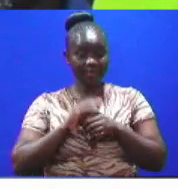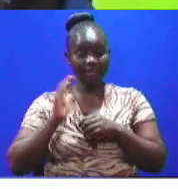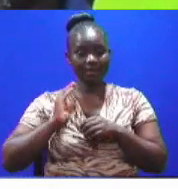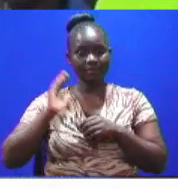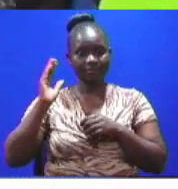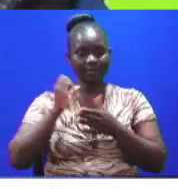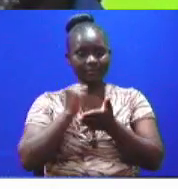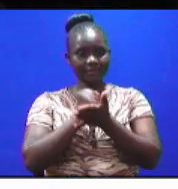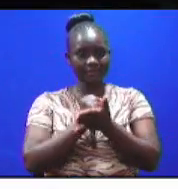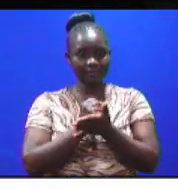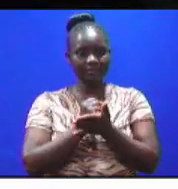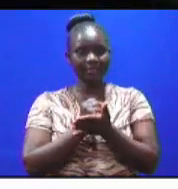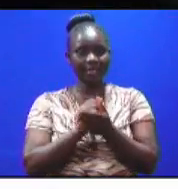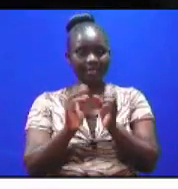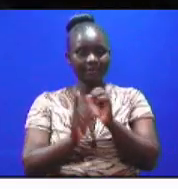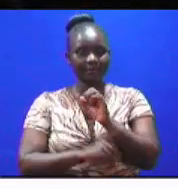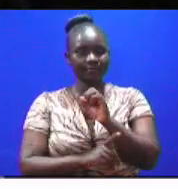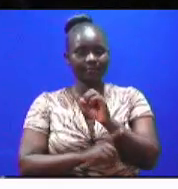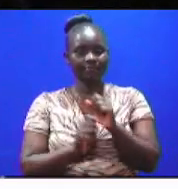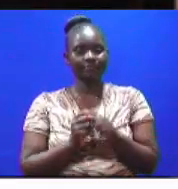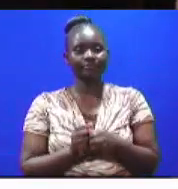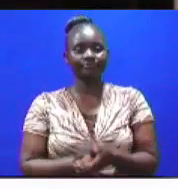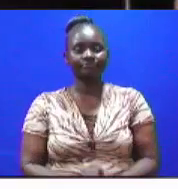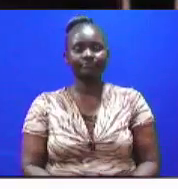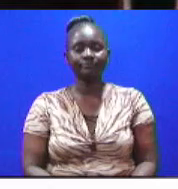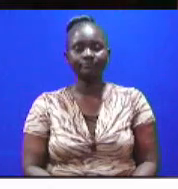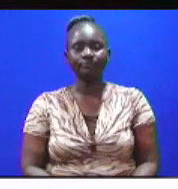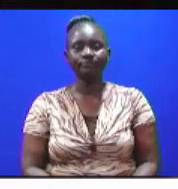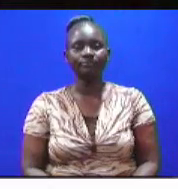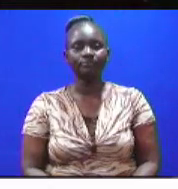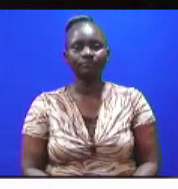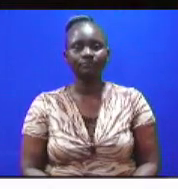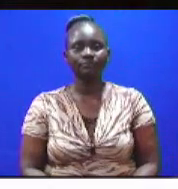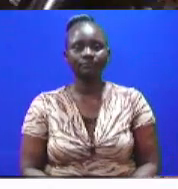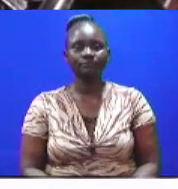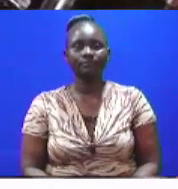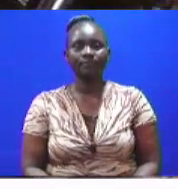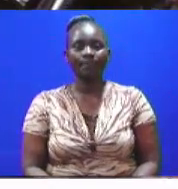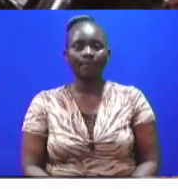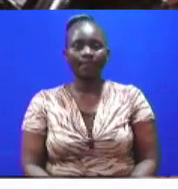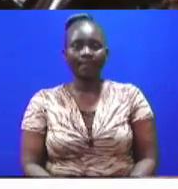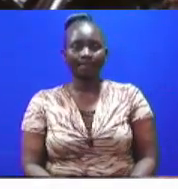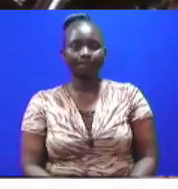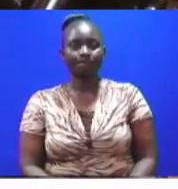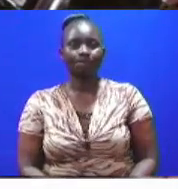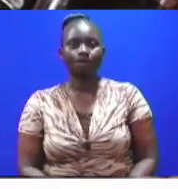yeyo, toba disprini. Ginko ripote liye kitasini kia unambeja Mokia Ndizi TV, kurwe wadi ya nyakoe, ego